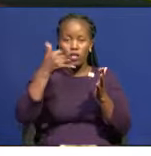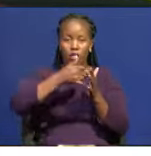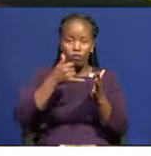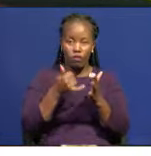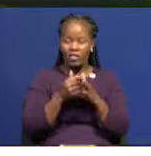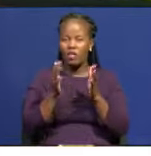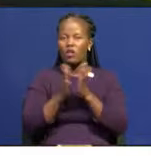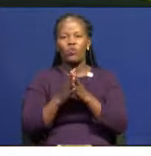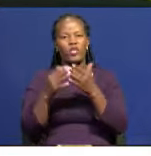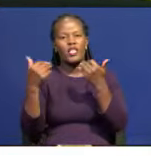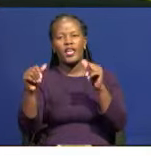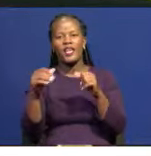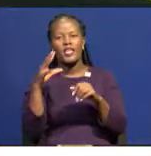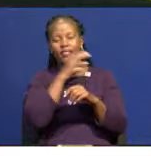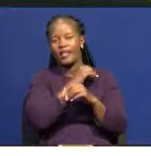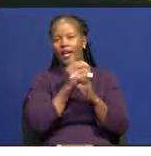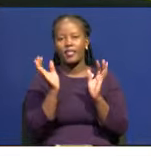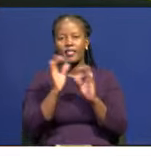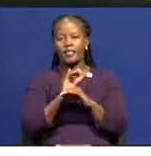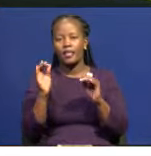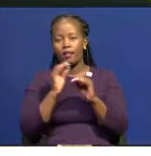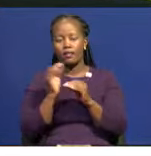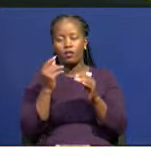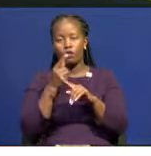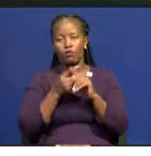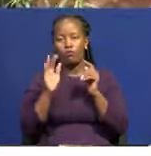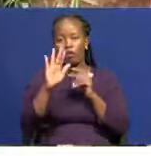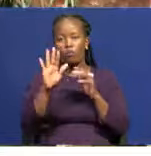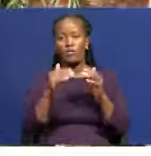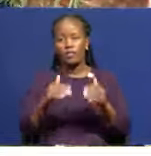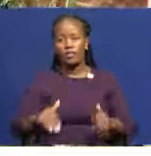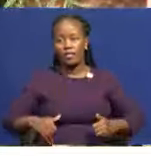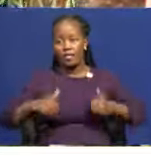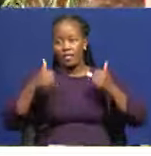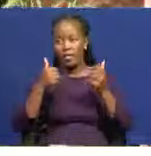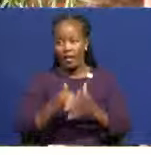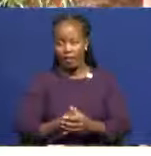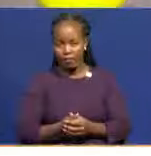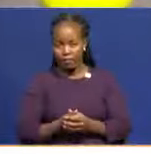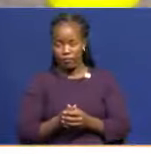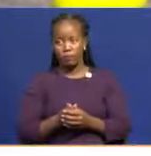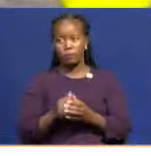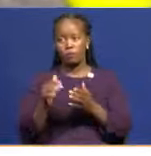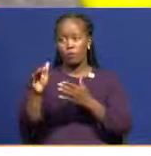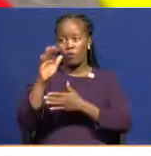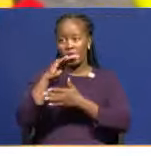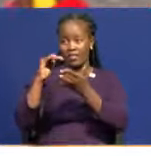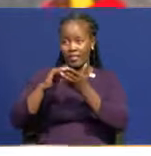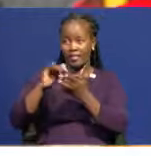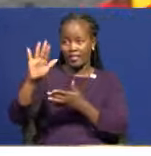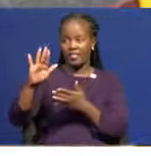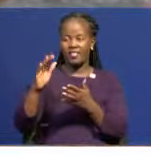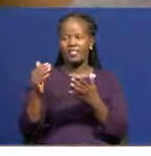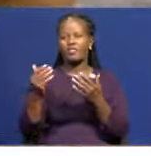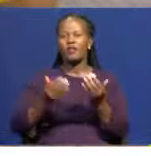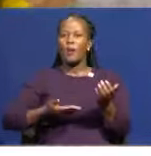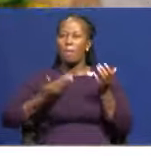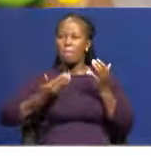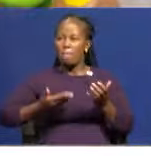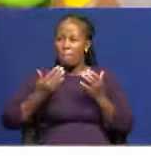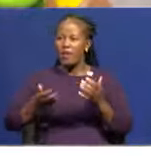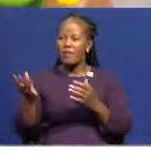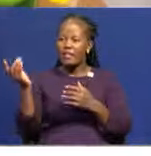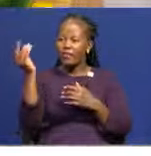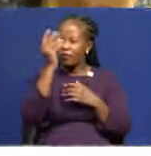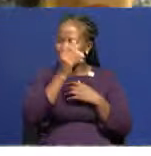upungufu wowote ule juu ya maisha ya huyu mtoto. Katika kituo hiki, watoto wa wafungwa ushinda hapa mchana kuta